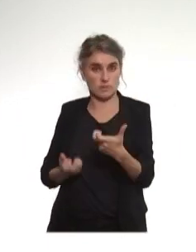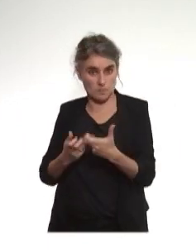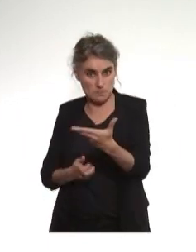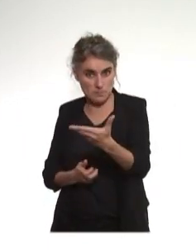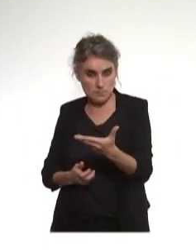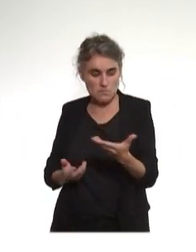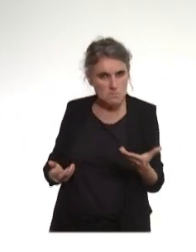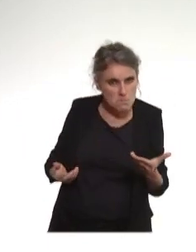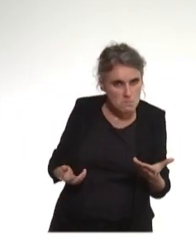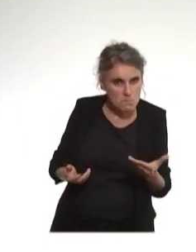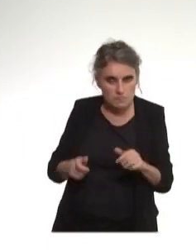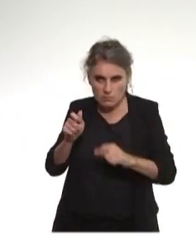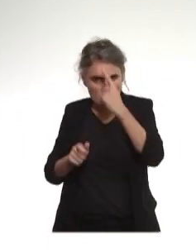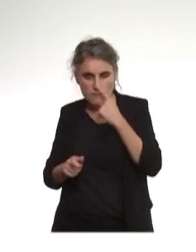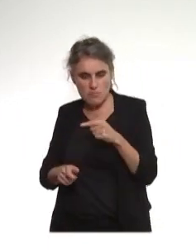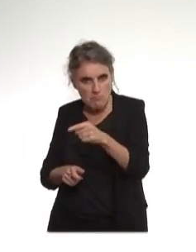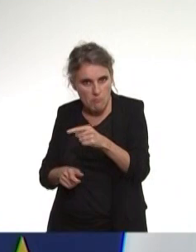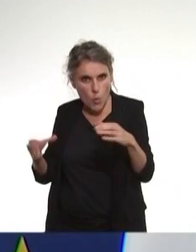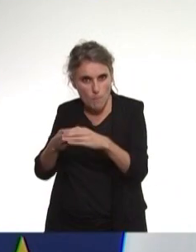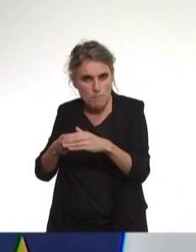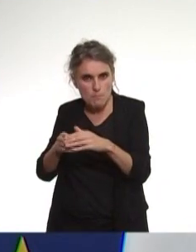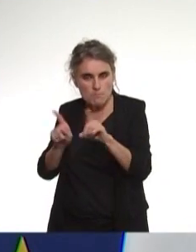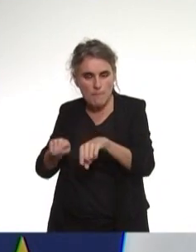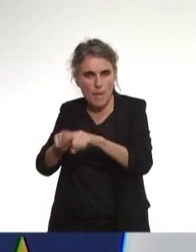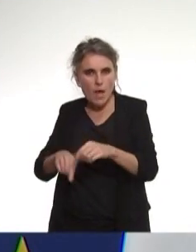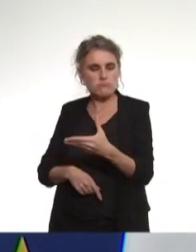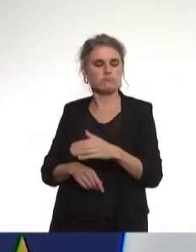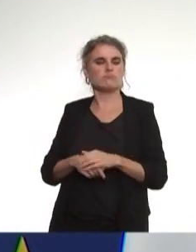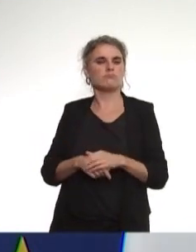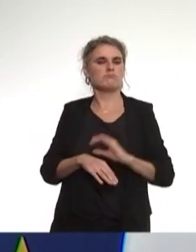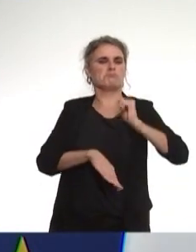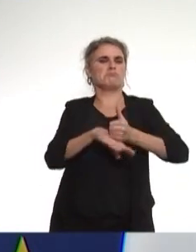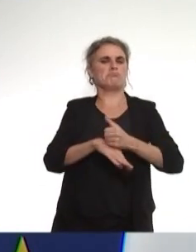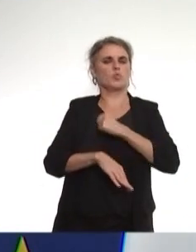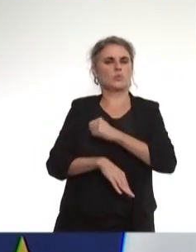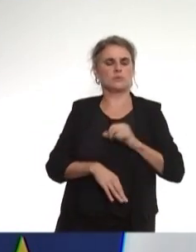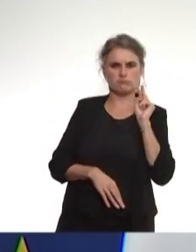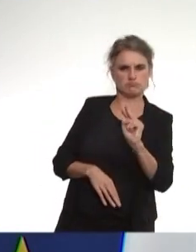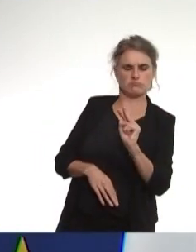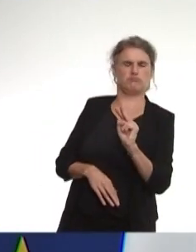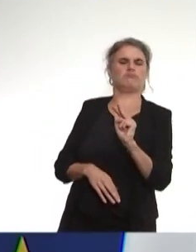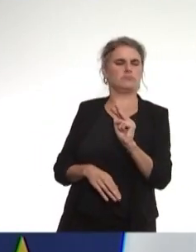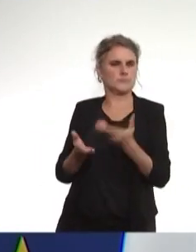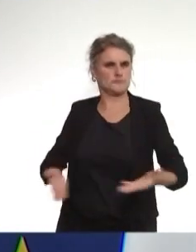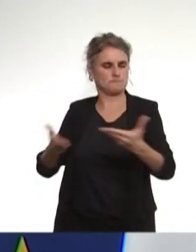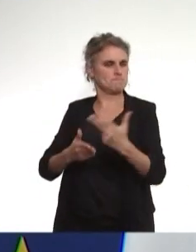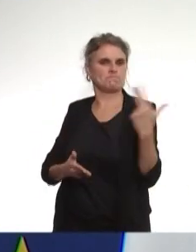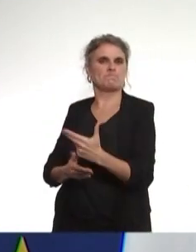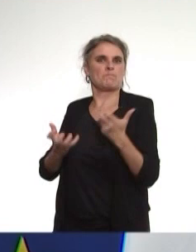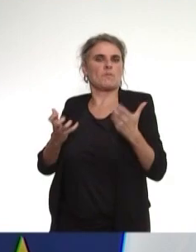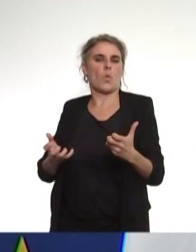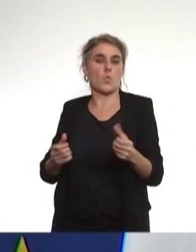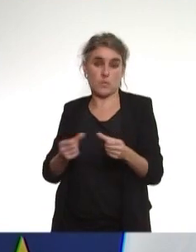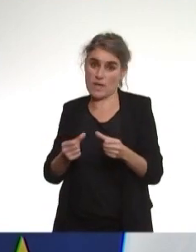que le virus a pas mal circulé chez les danseurs de salsa zurich ayant objective et cela a voulu enrayer la vague épidémique qui s'annonçait a